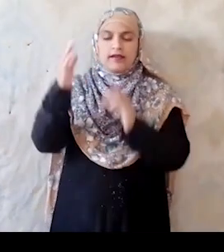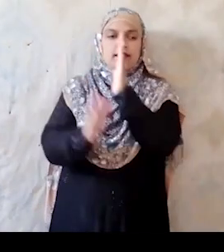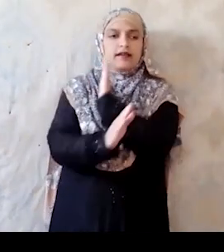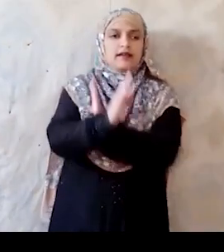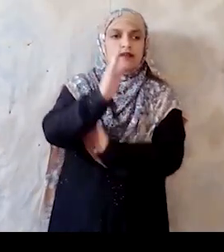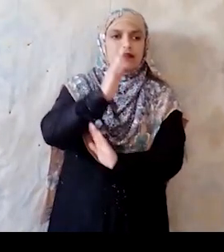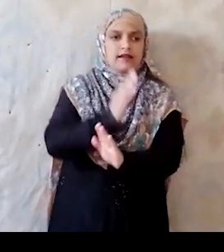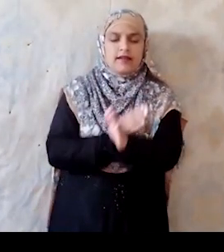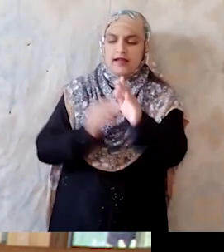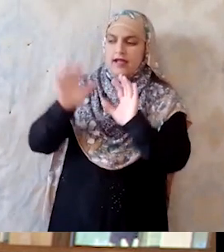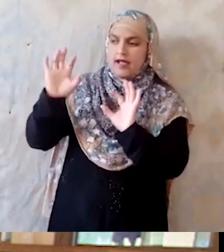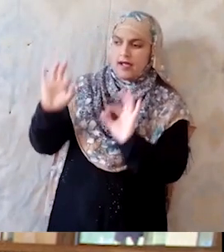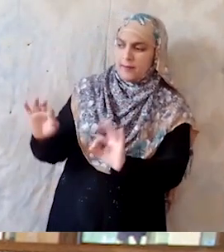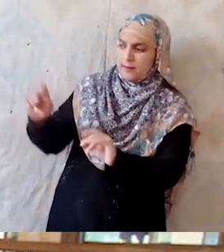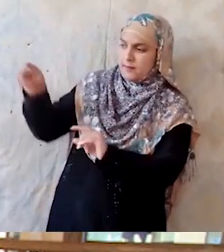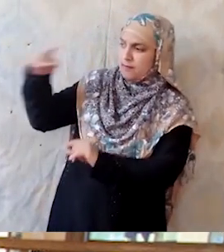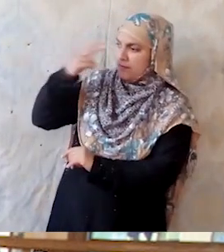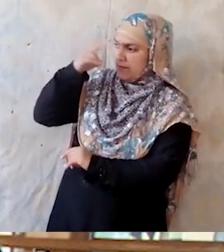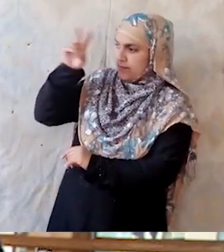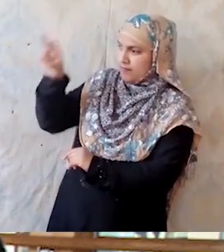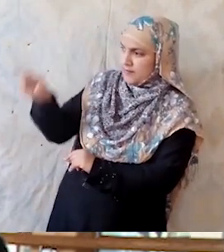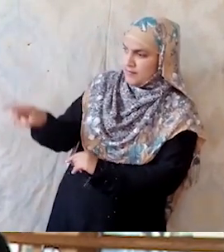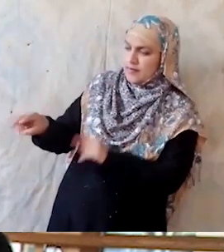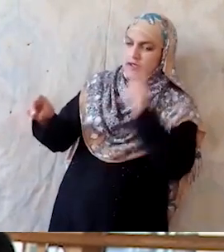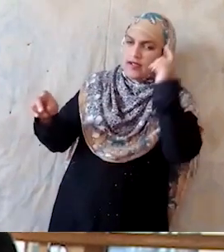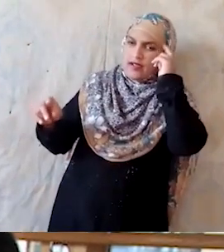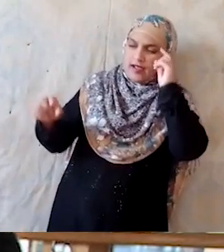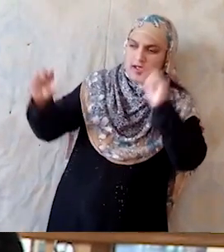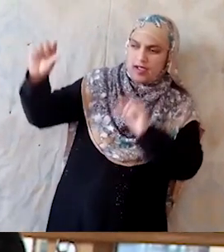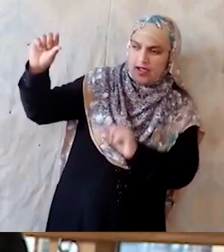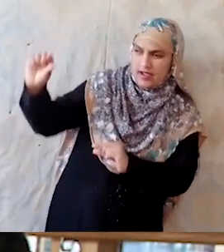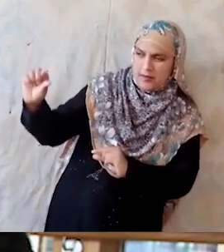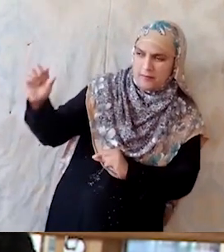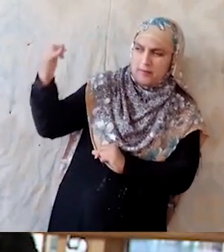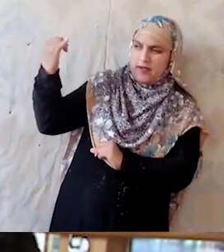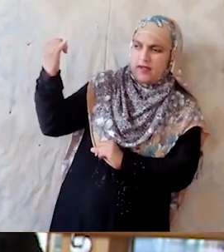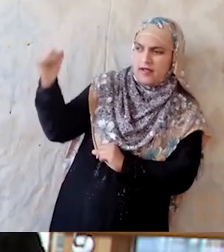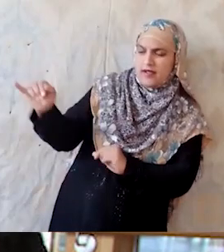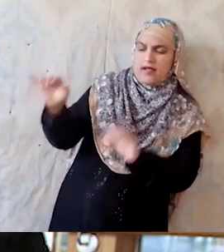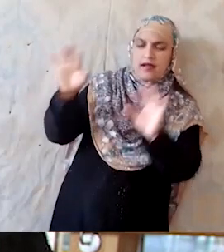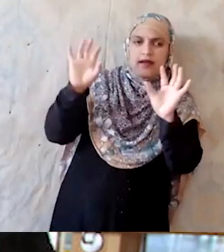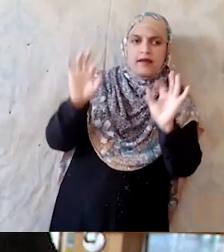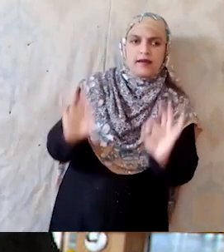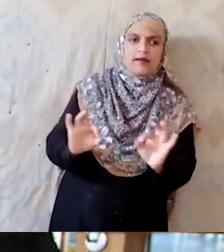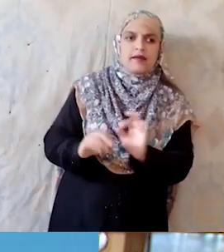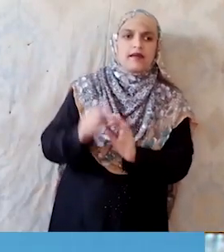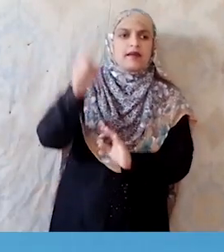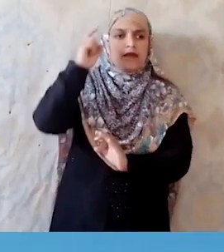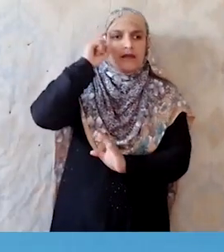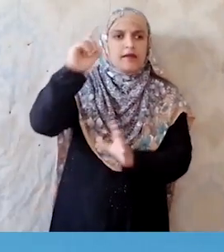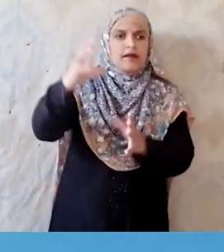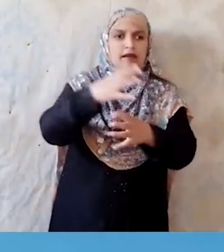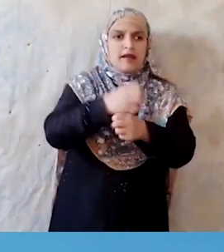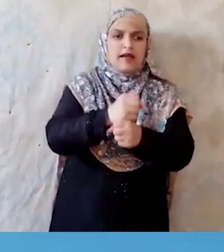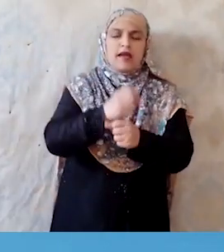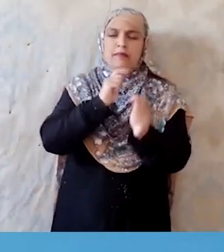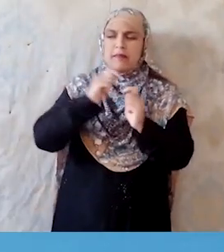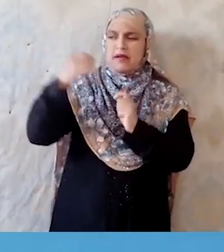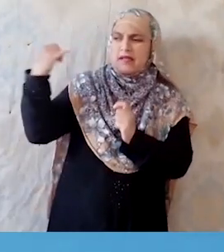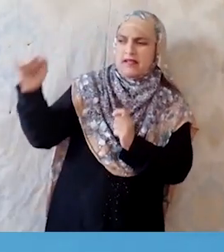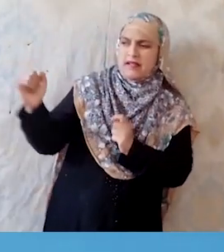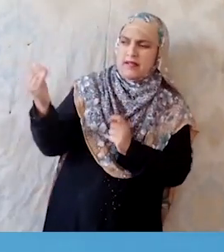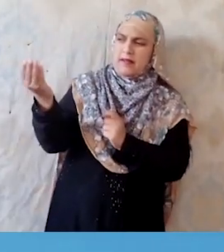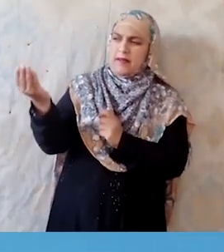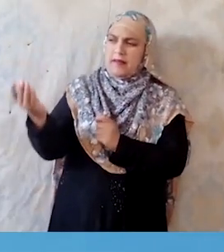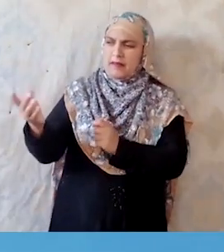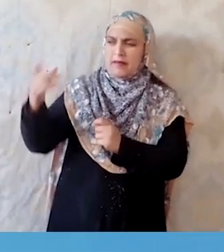स्टिग्मा के बारे में। जब हम माजूरी या डिसेबिलिटी की बात करते हैं तो लोग अफराद बहम माजूरी में कमी